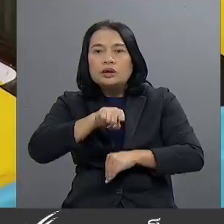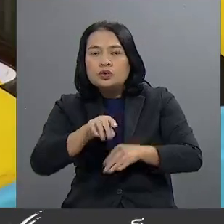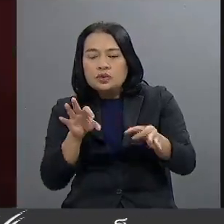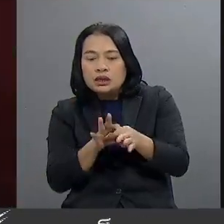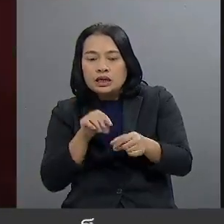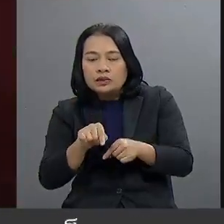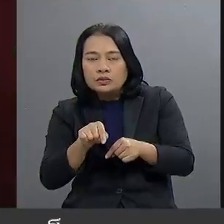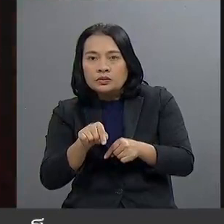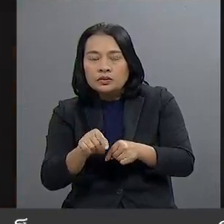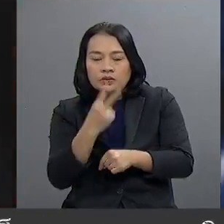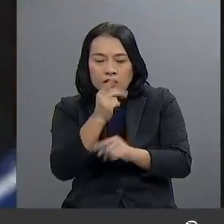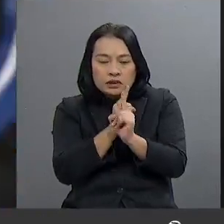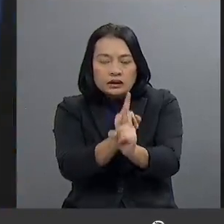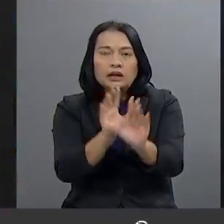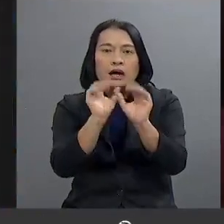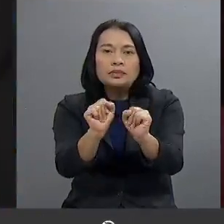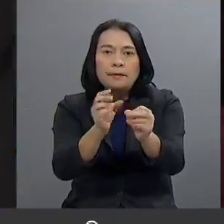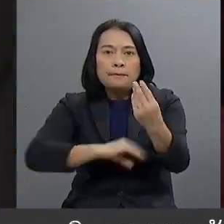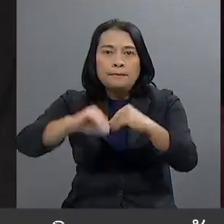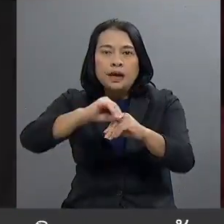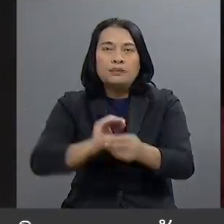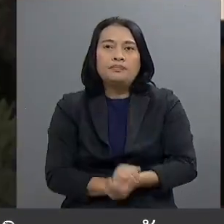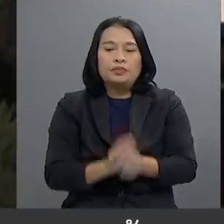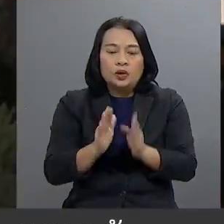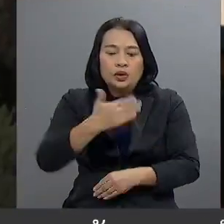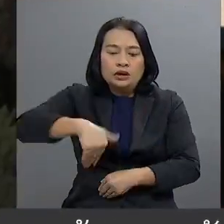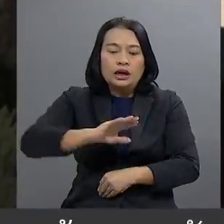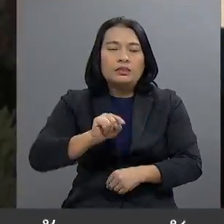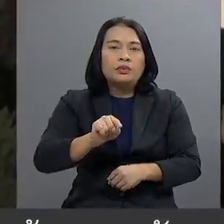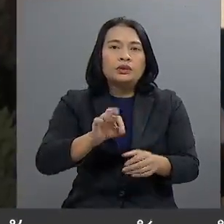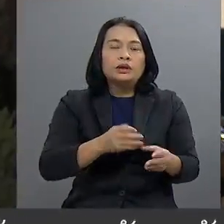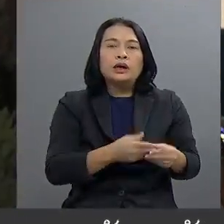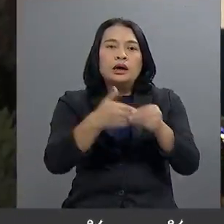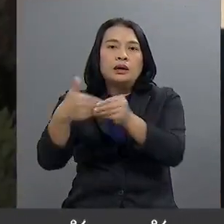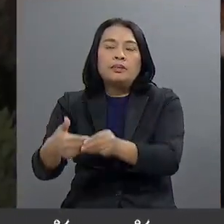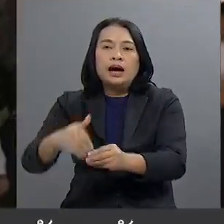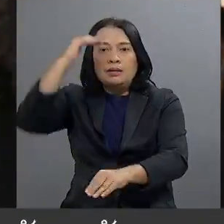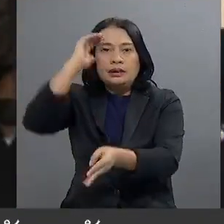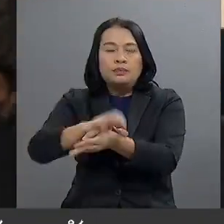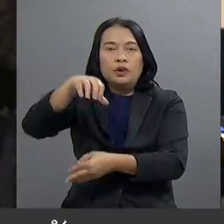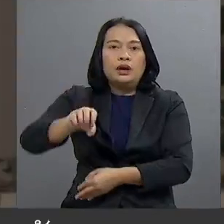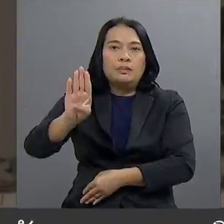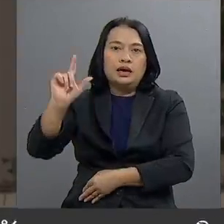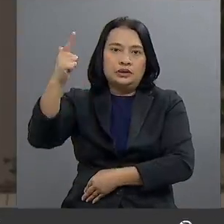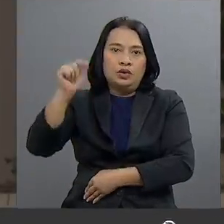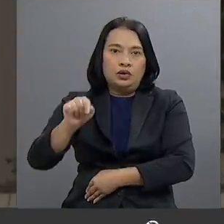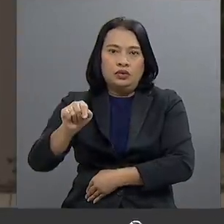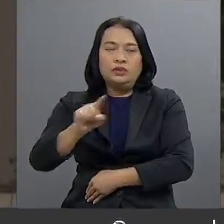ายผลเบื้องต้นนักพนันทั้งหมดถูกส่งให้ตำรวจสถานีตำรวจภูธรบางบัวทองรับไปดำเนินคดี